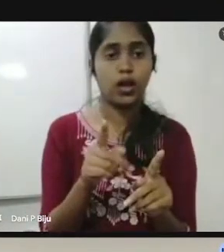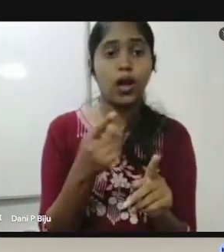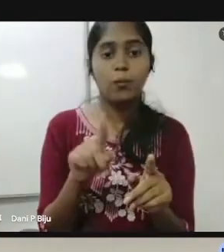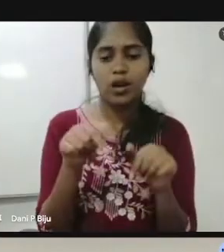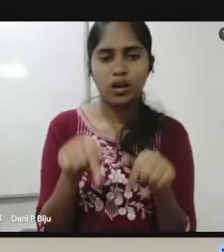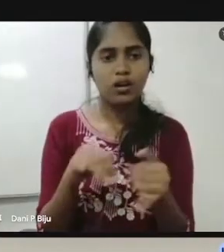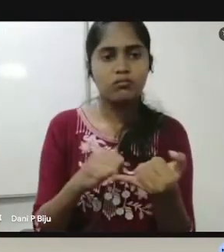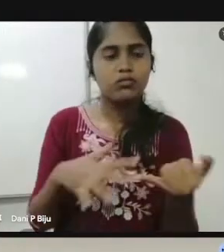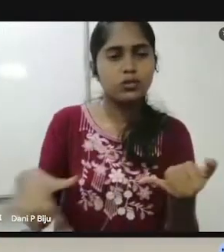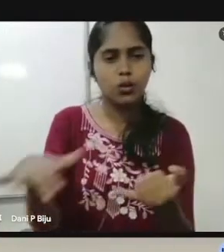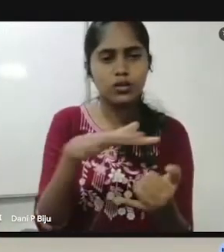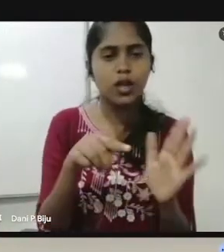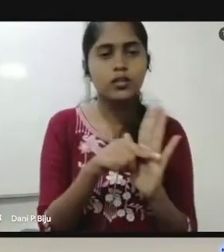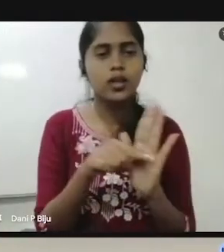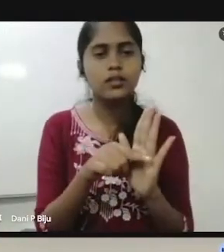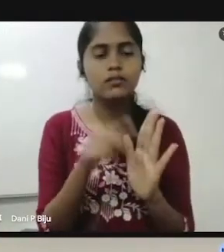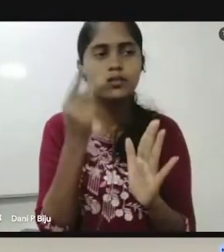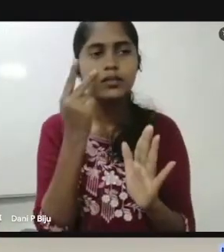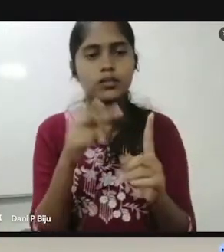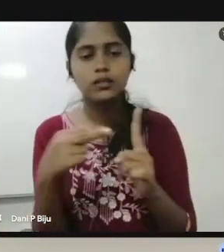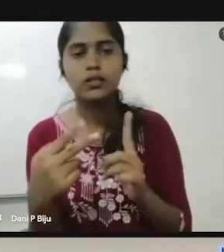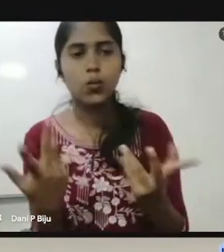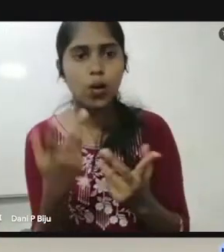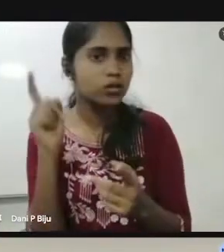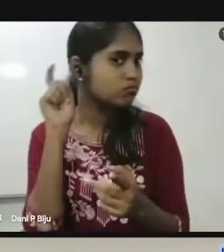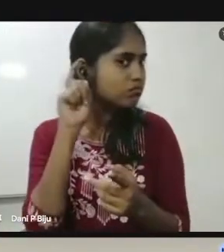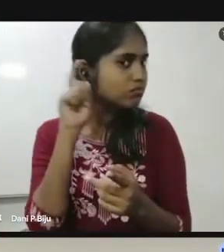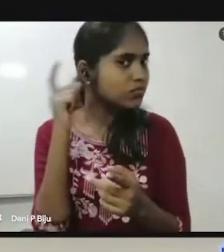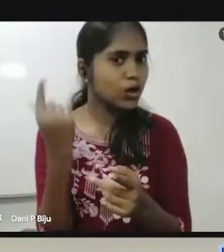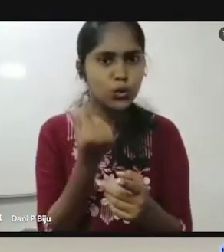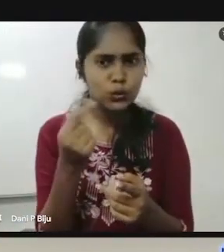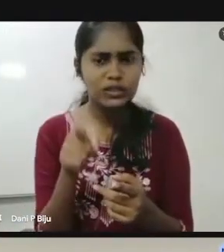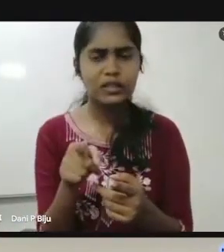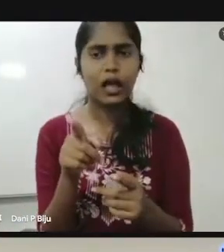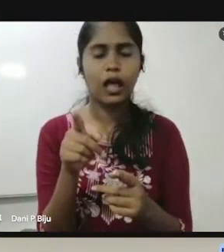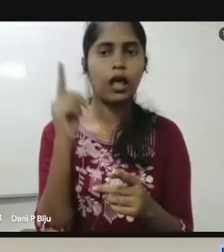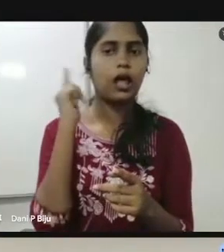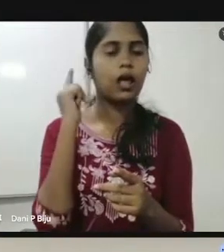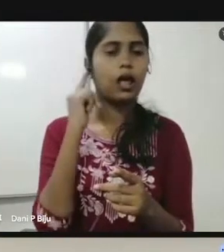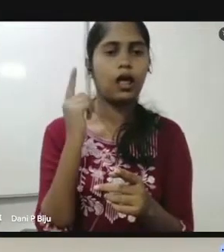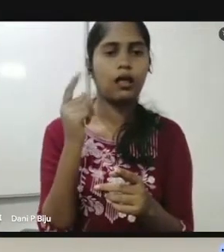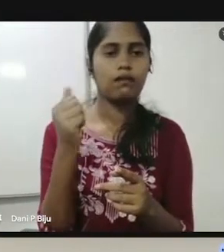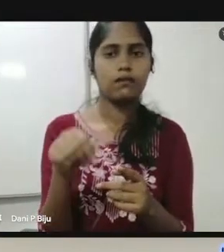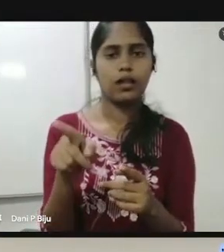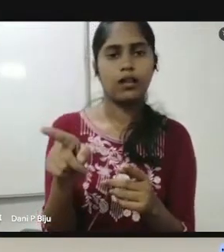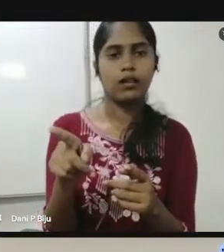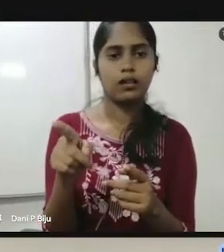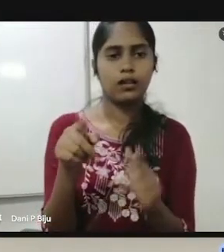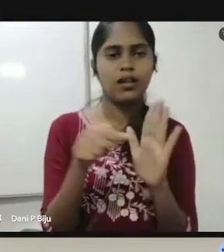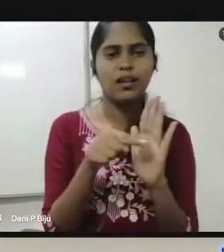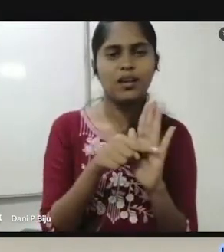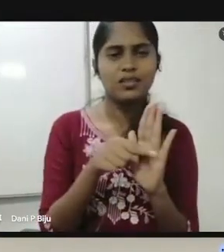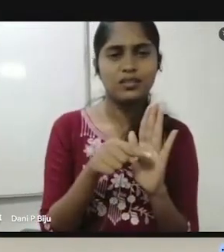ആൾക്കാർ കാണില്ലേ എന്നുള്ളൊരു ബുദ്ധിമുട്ടുണ്ട്. അതേപോലെ ആയിരിക്കും ഇത് കമ്മ്യൂണിക്കേഷൻ, പക്ഷെ ഇതെല്ലാം തന്നെ അവരെ സഹായിക്കുന്നുണ്ട്. അപ്പൊ കാഴ്ച